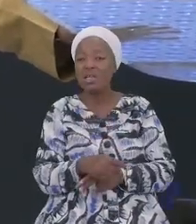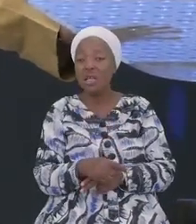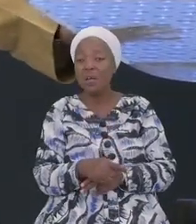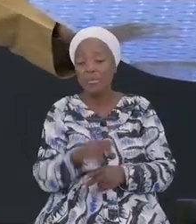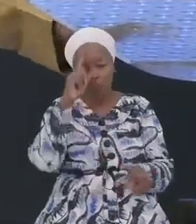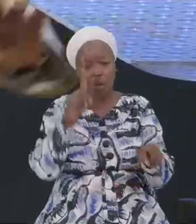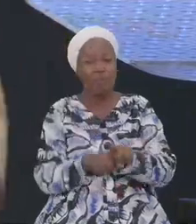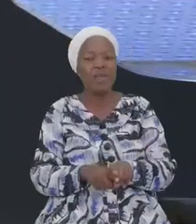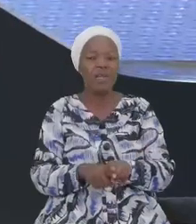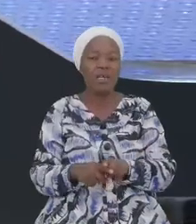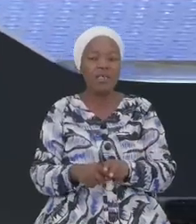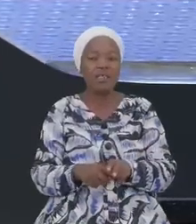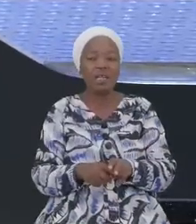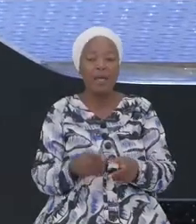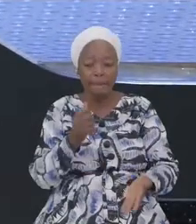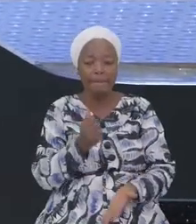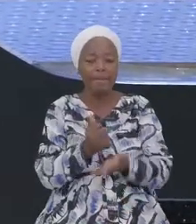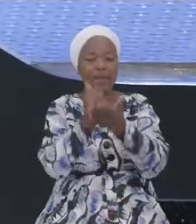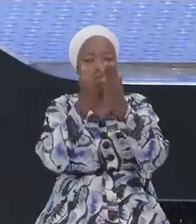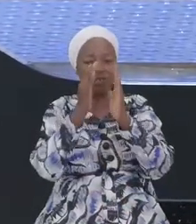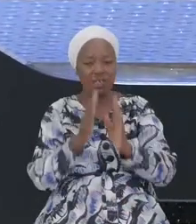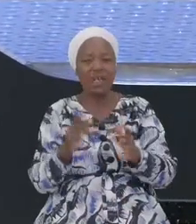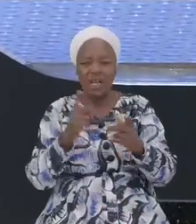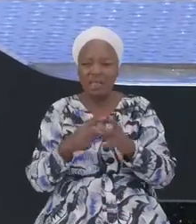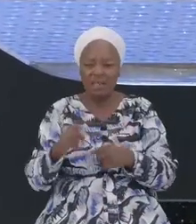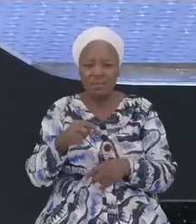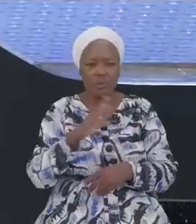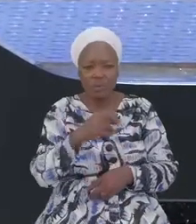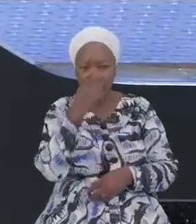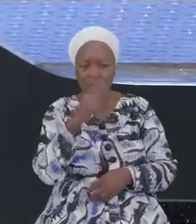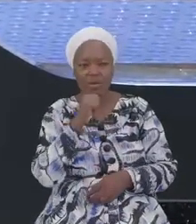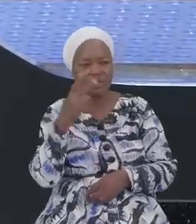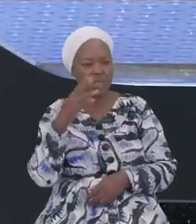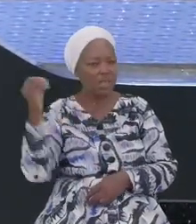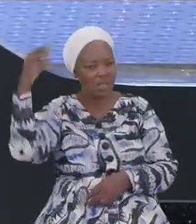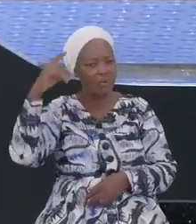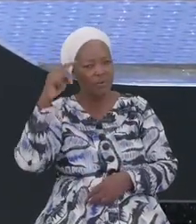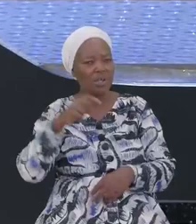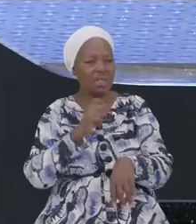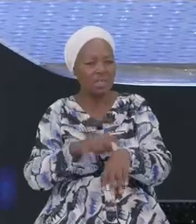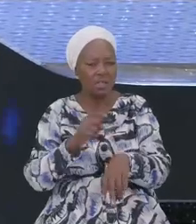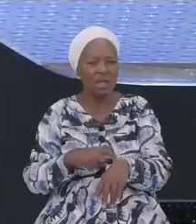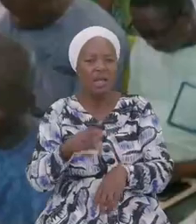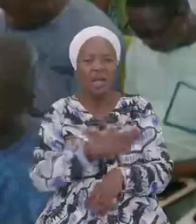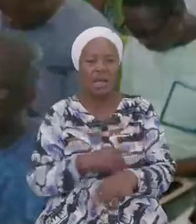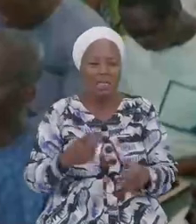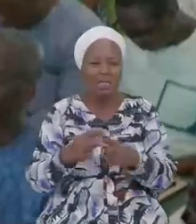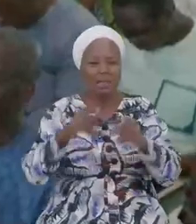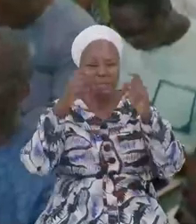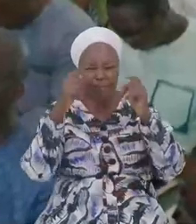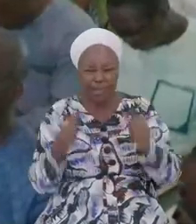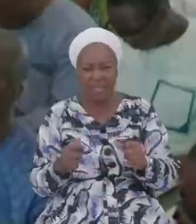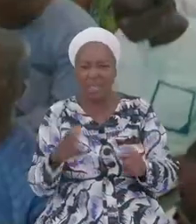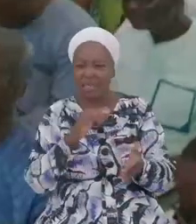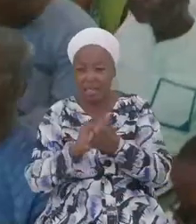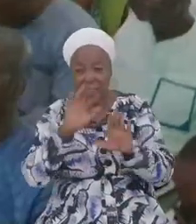Il dit, tu seras aveugle et pour autant, tu ne verras pas le soleil aussitôt. C'est comme ça